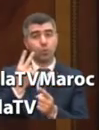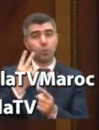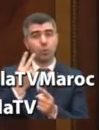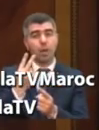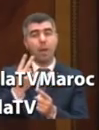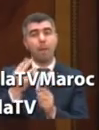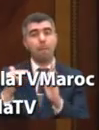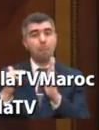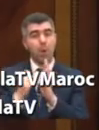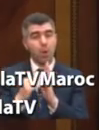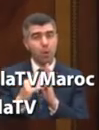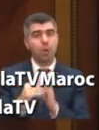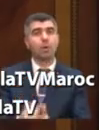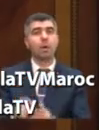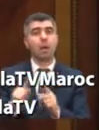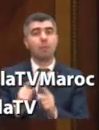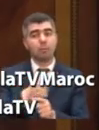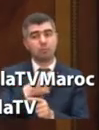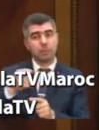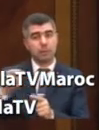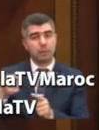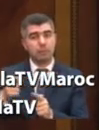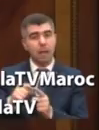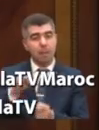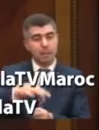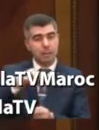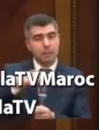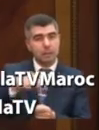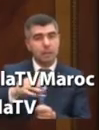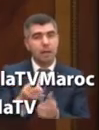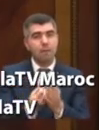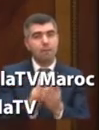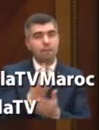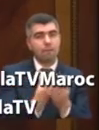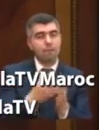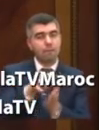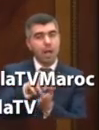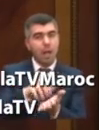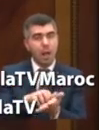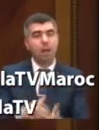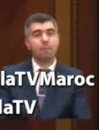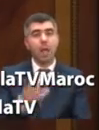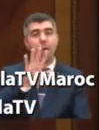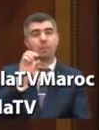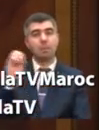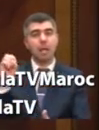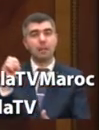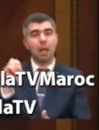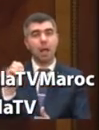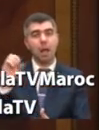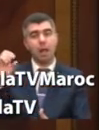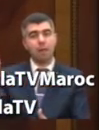2,200,000 طن قنطار ديال البذور، ضمان تزويد السوق بما فوق 500,000 طن من الأسمدة،